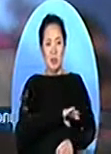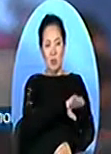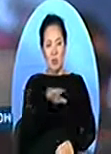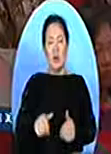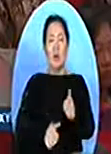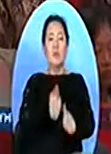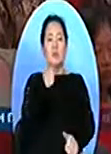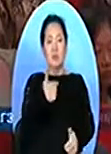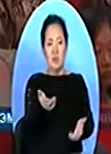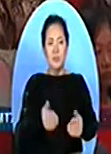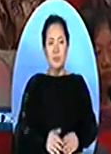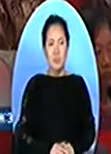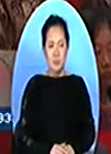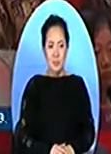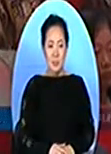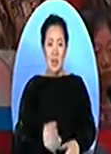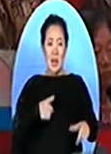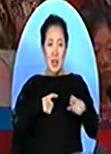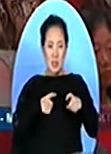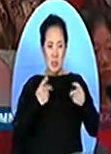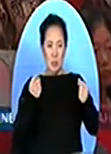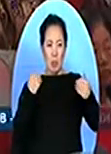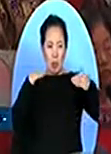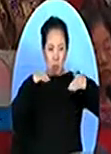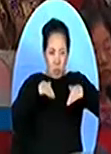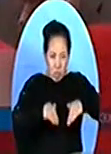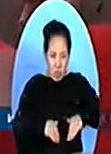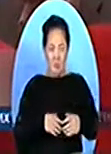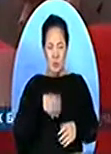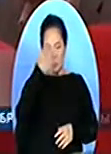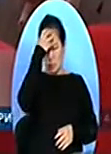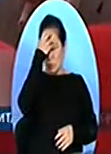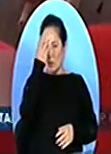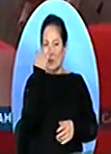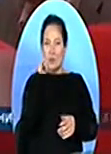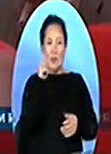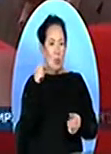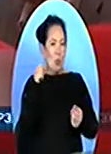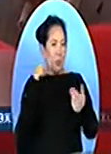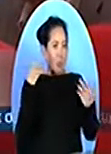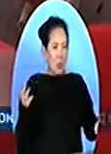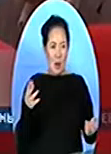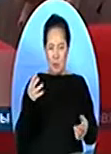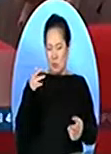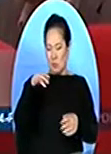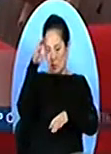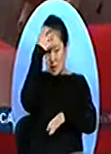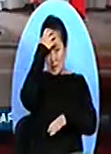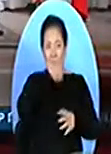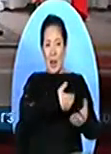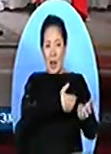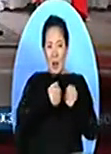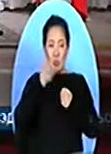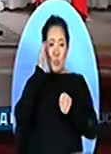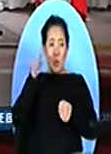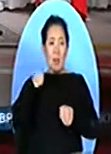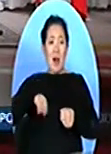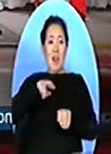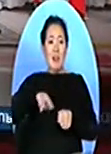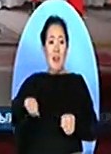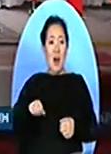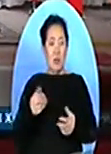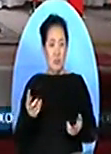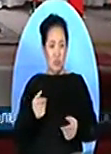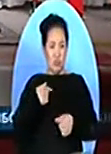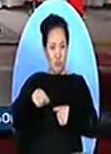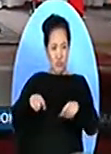амжилт хүсье. Эдийн засгийн хямралд өртөж төрийн данс нь мөнгөгүй улаасан засгийн газар хүлээн авсан бодлогын алдаа салбар бүрт гарсан.